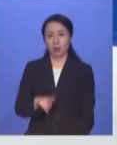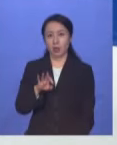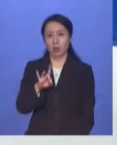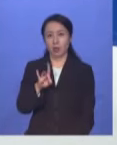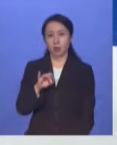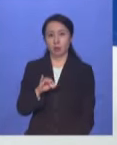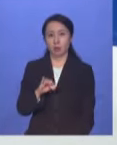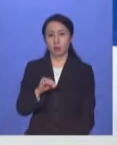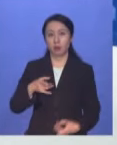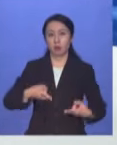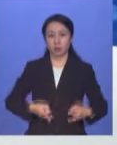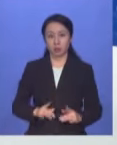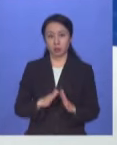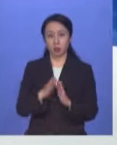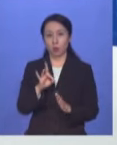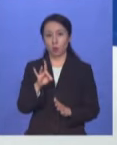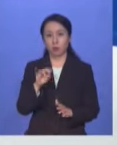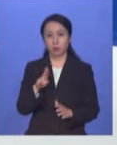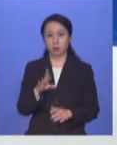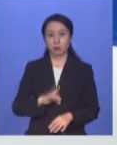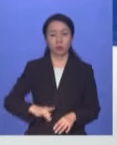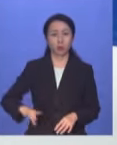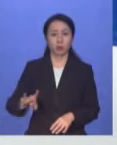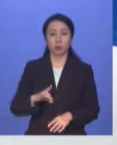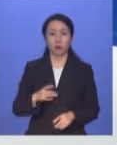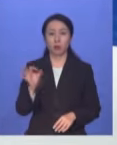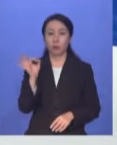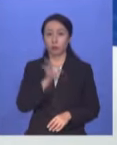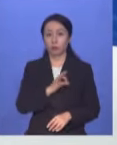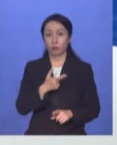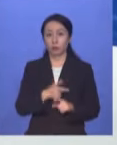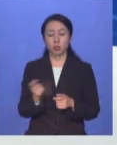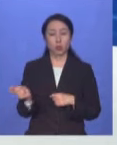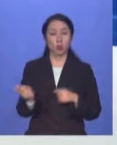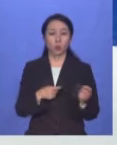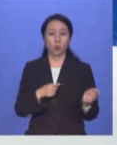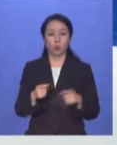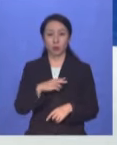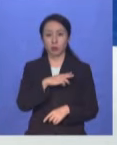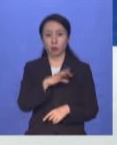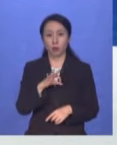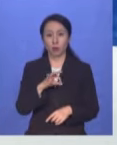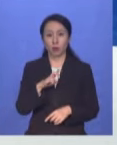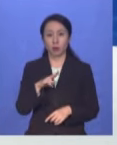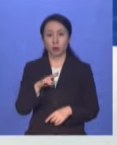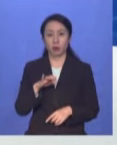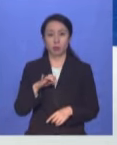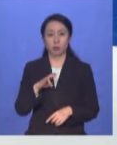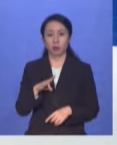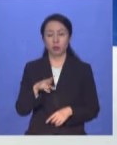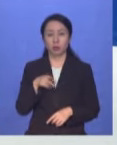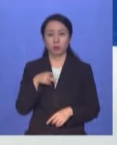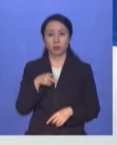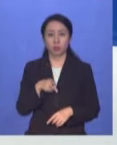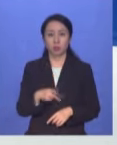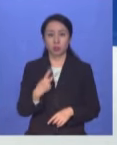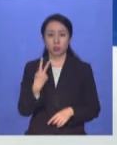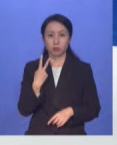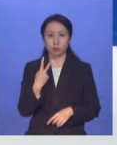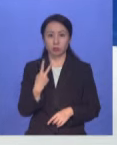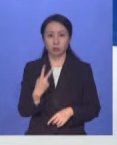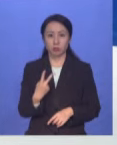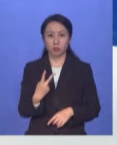Екпин Абиев – уроженец села Орталык Жамбылского района. На данный момент он является руководителем товарищества с ограниченной